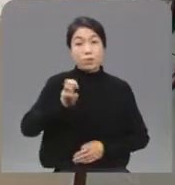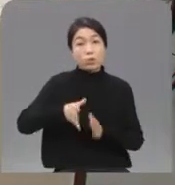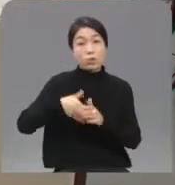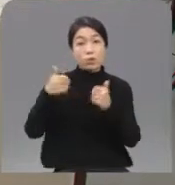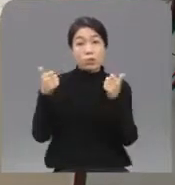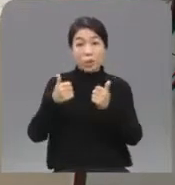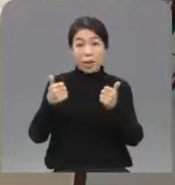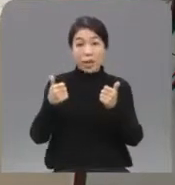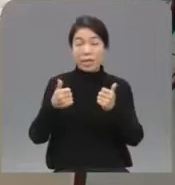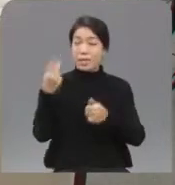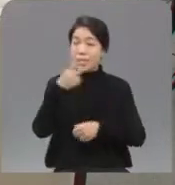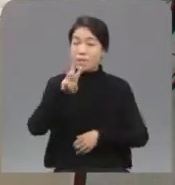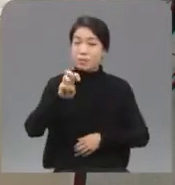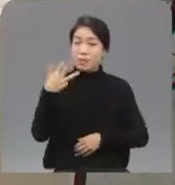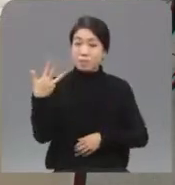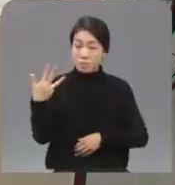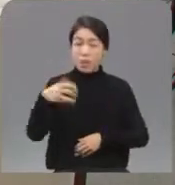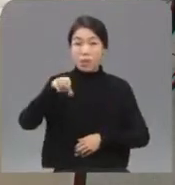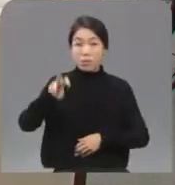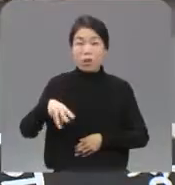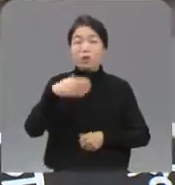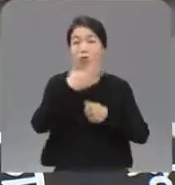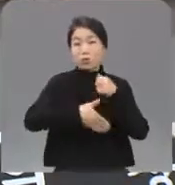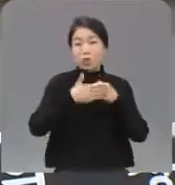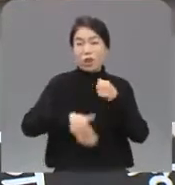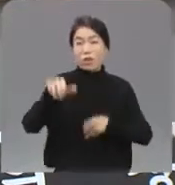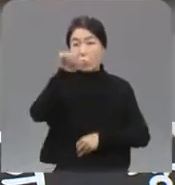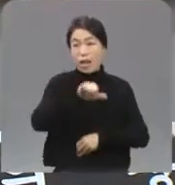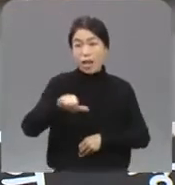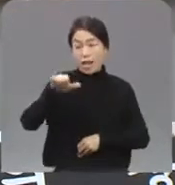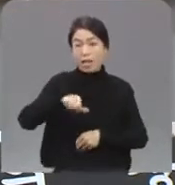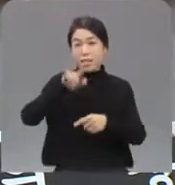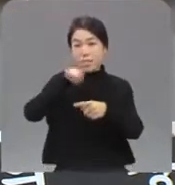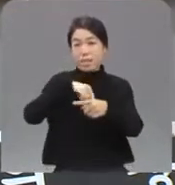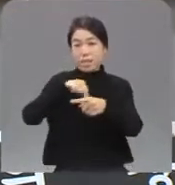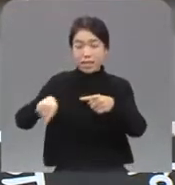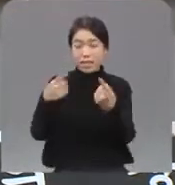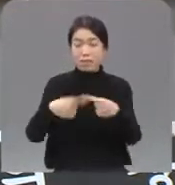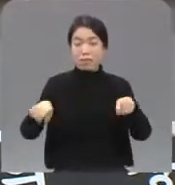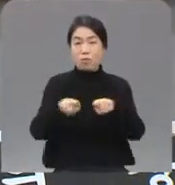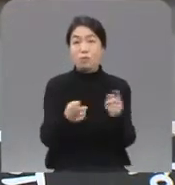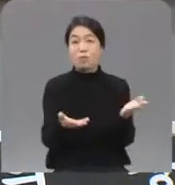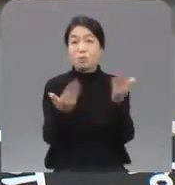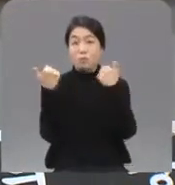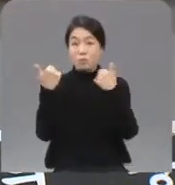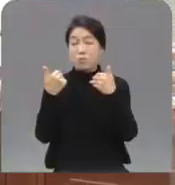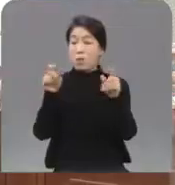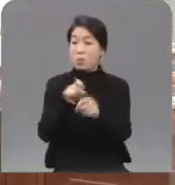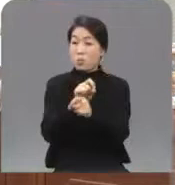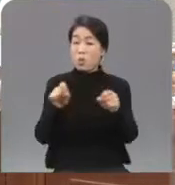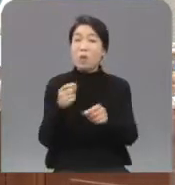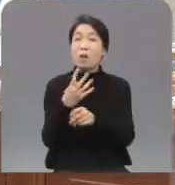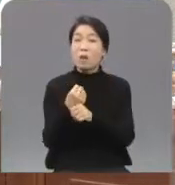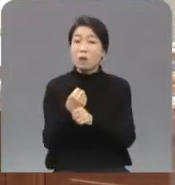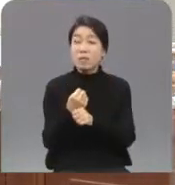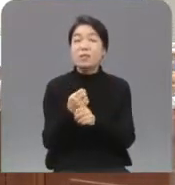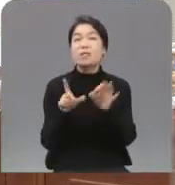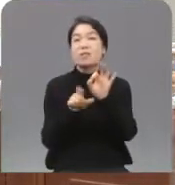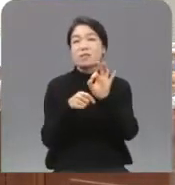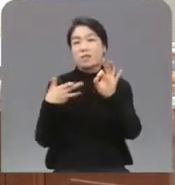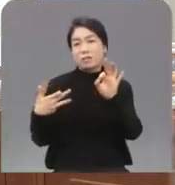광주시 외에서 2038년 광주 대구 아시안게임 공동유치 동의안이 보류된 건 지난 18일